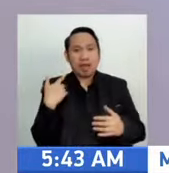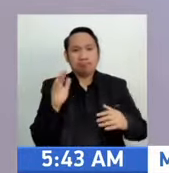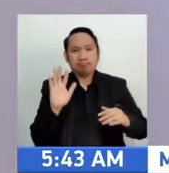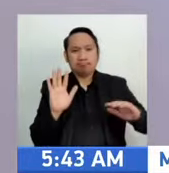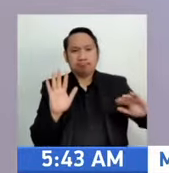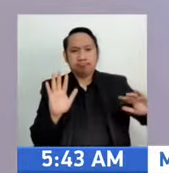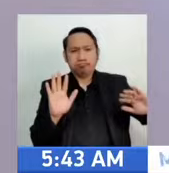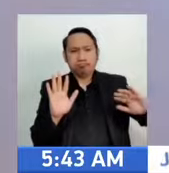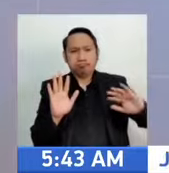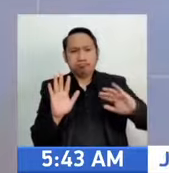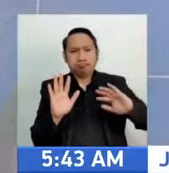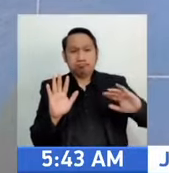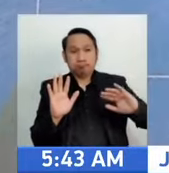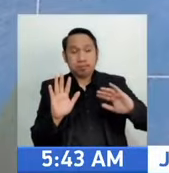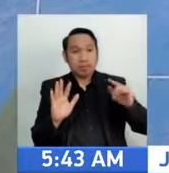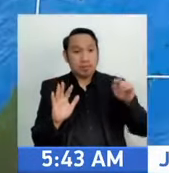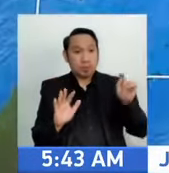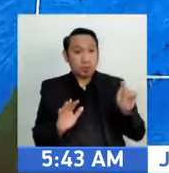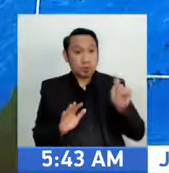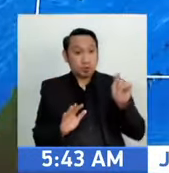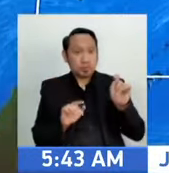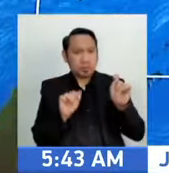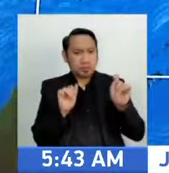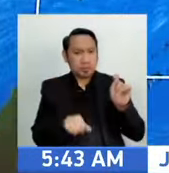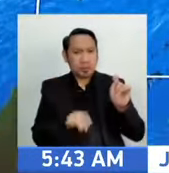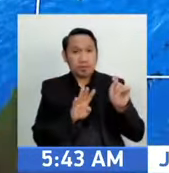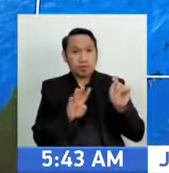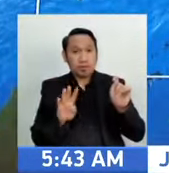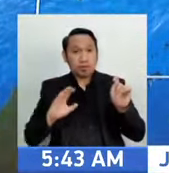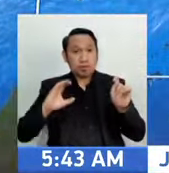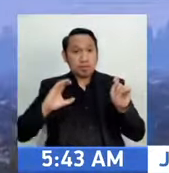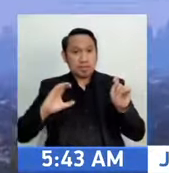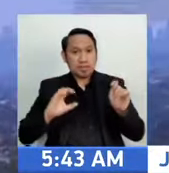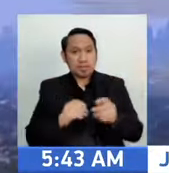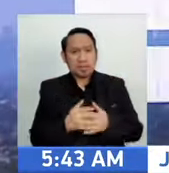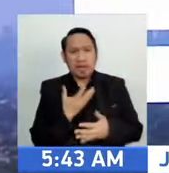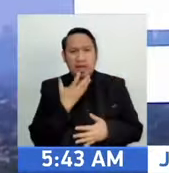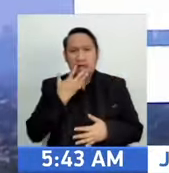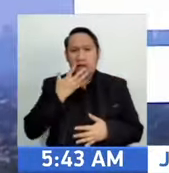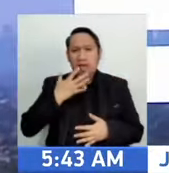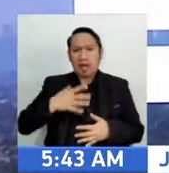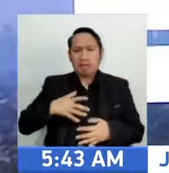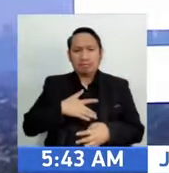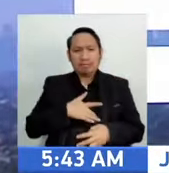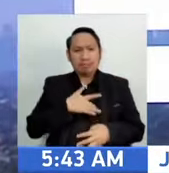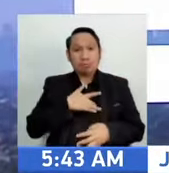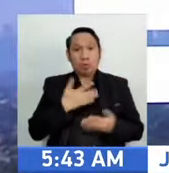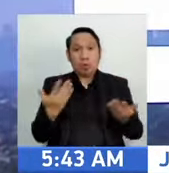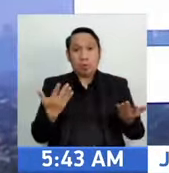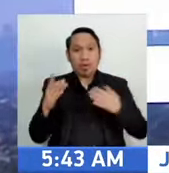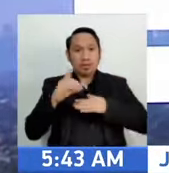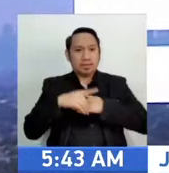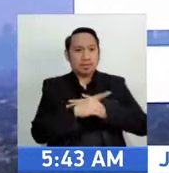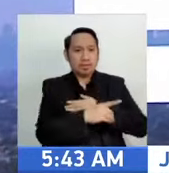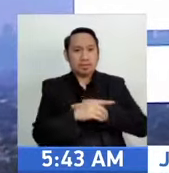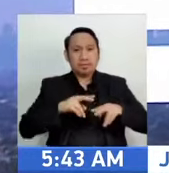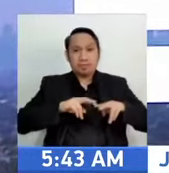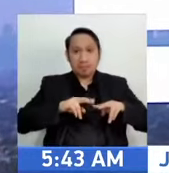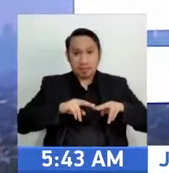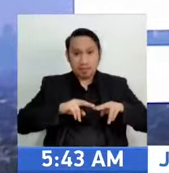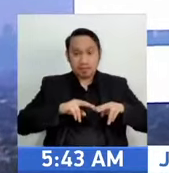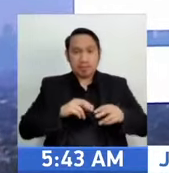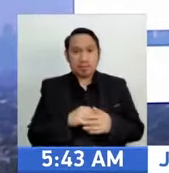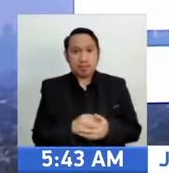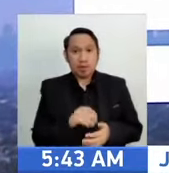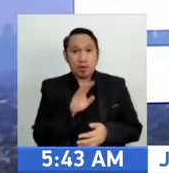Martes, posibleng umabot sa 44 degrees Celsius ang heat index o damang init sa Dagupan, Pangasinan. 43 degrees Celsius